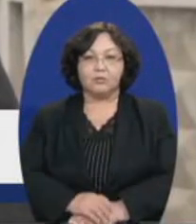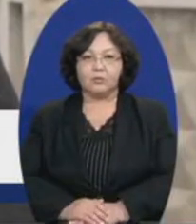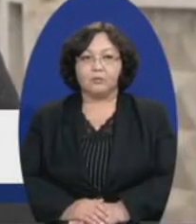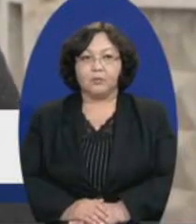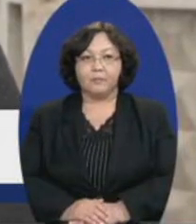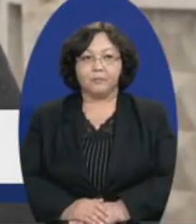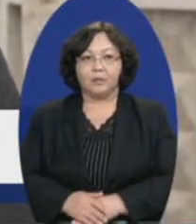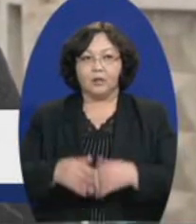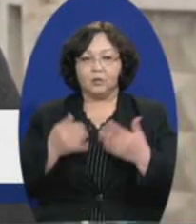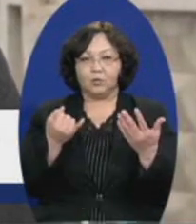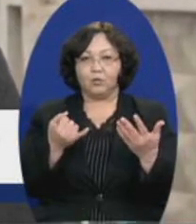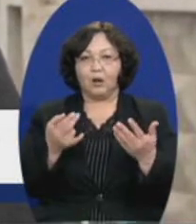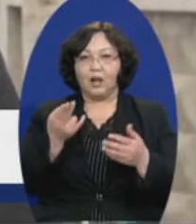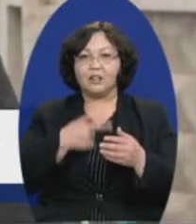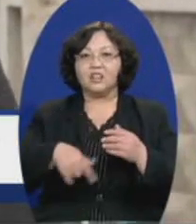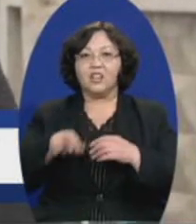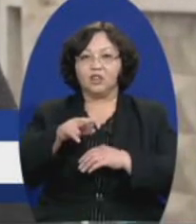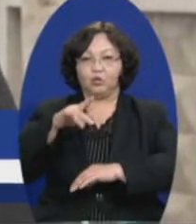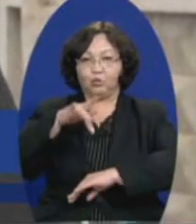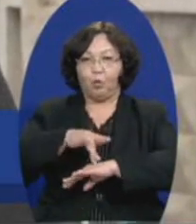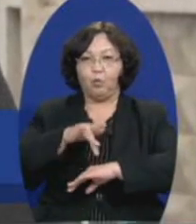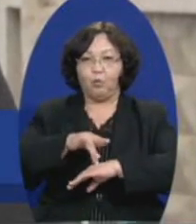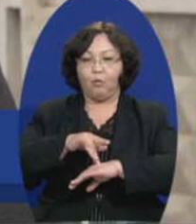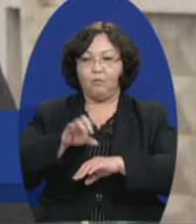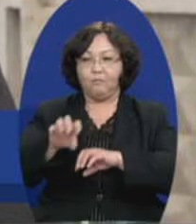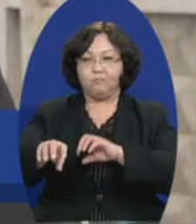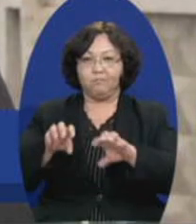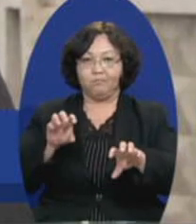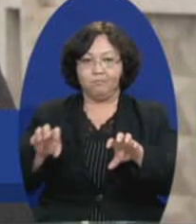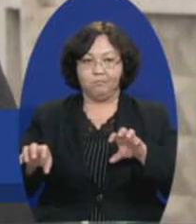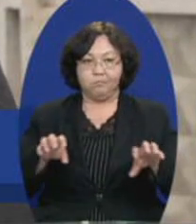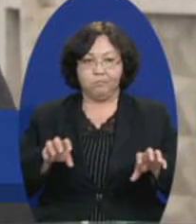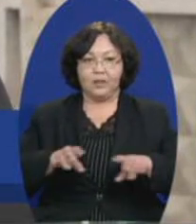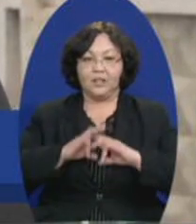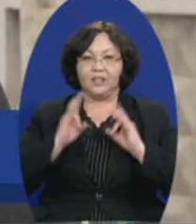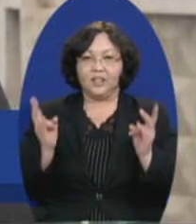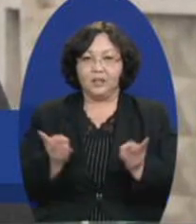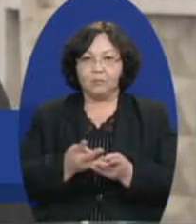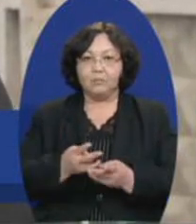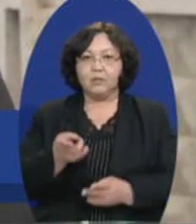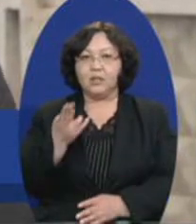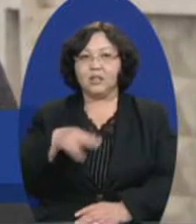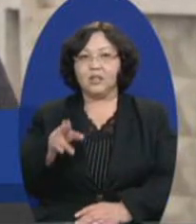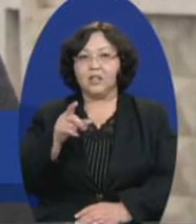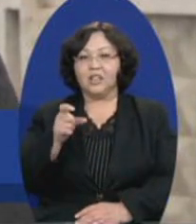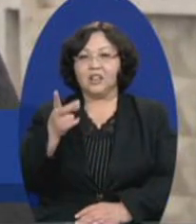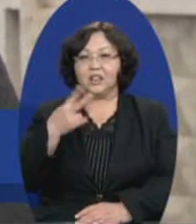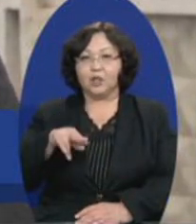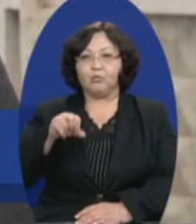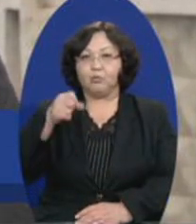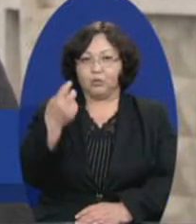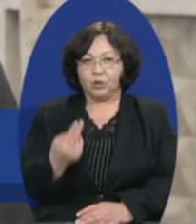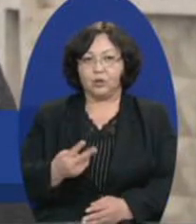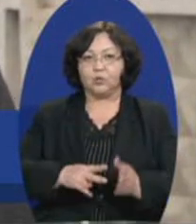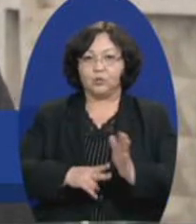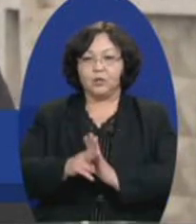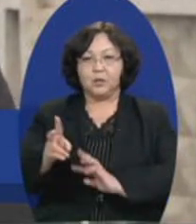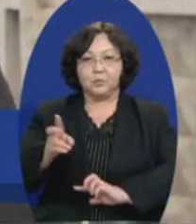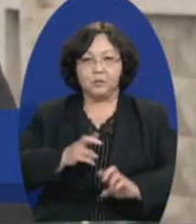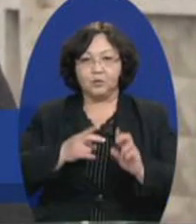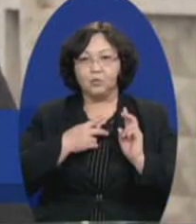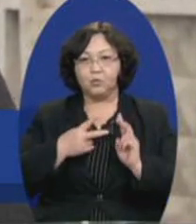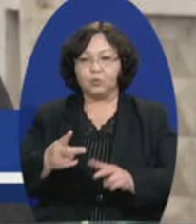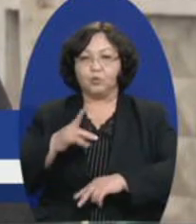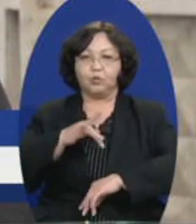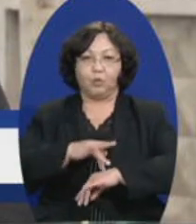6 дэд төвдөр бол одоо ялангуяа нийгмийн дэд төвчүүд бий болно. За мөн бизнес үйлчлэгээний төвүүд бий болно.